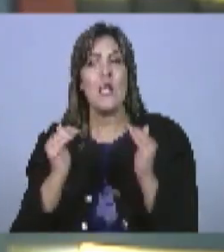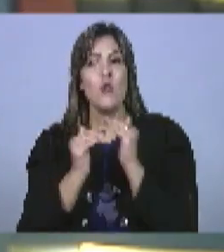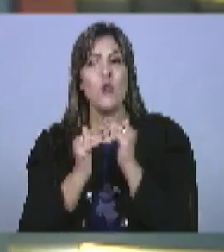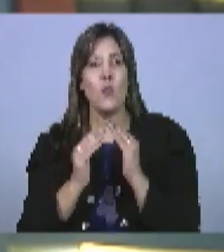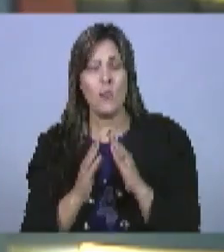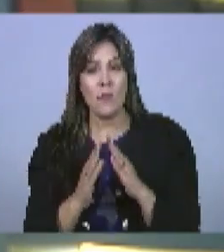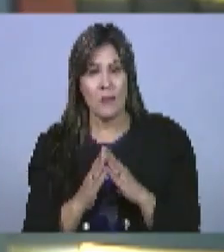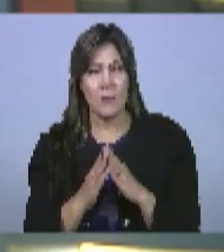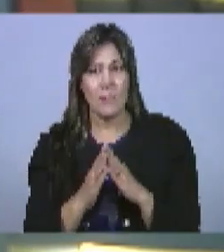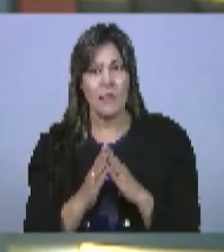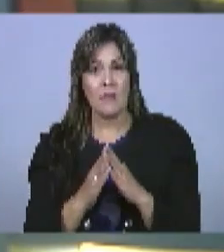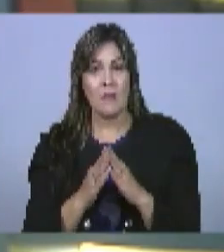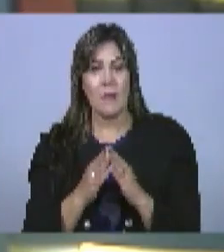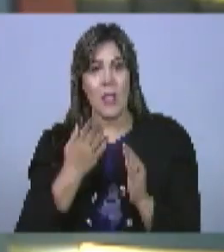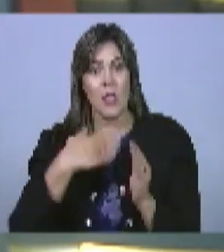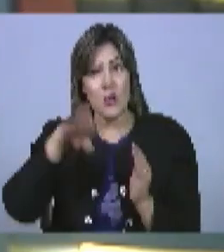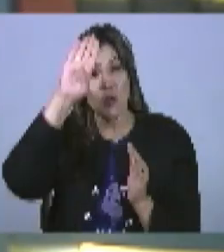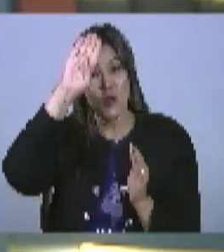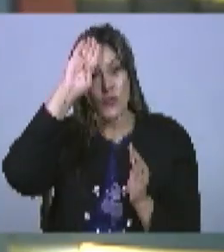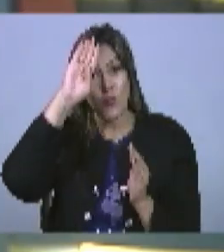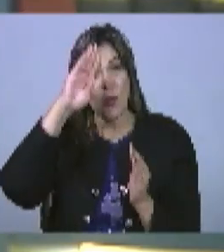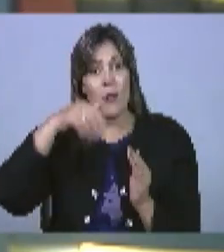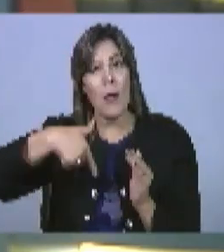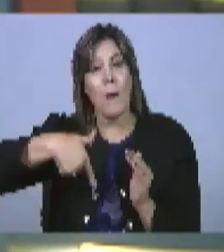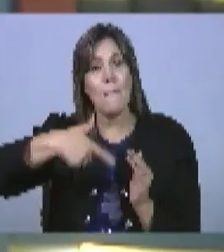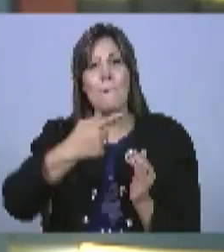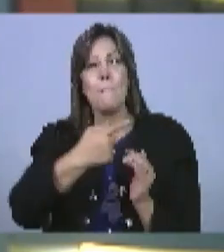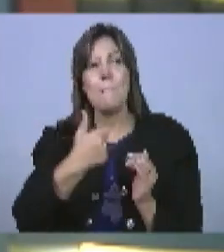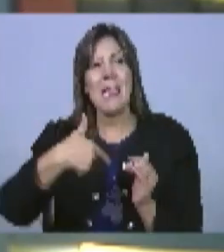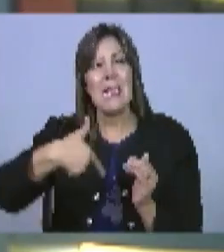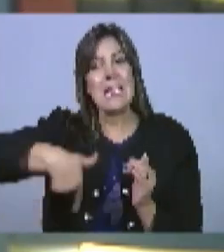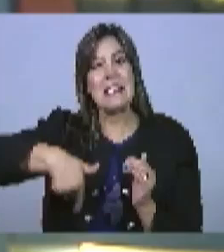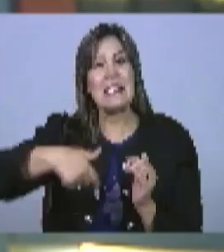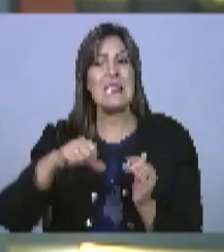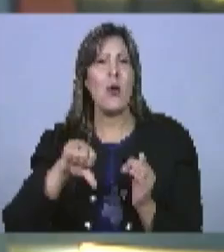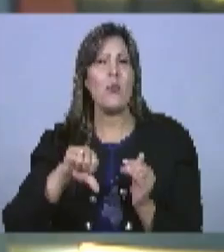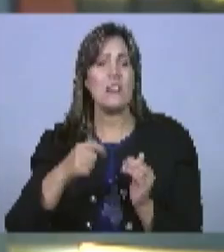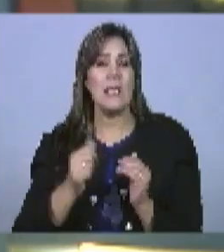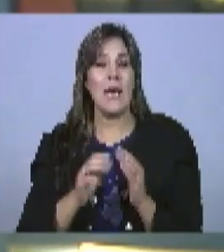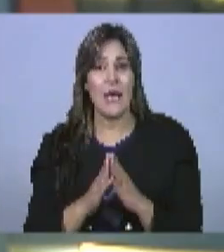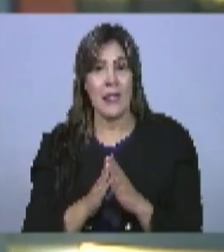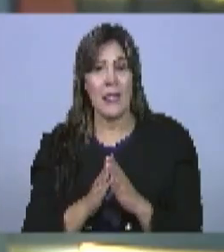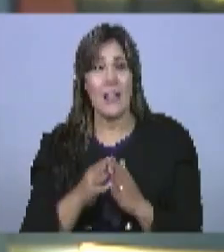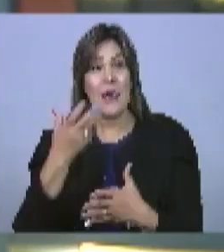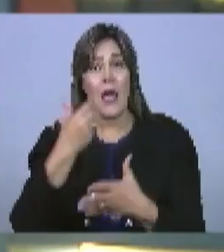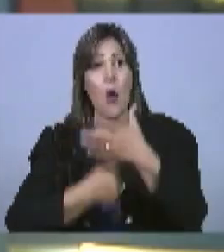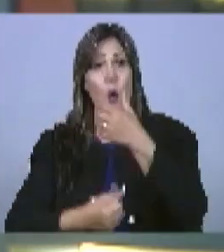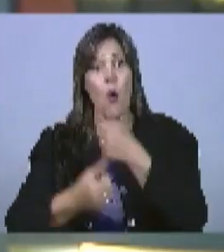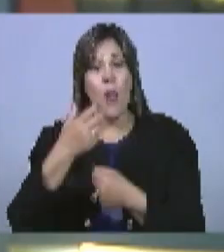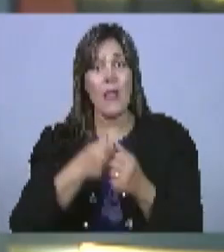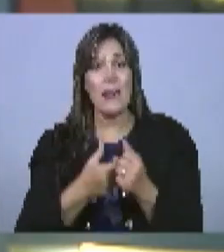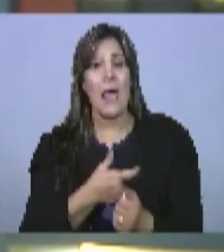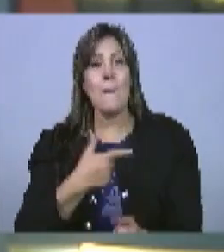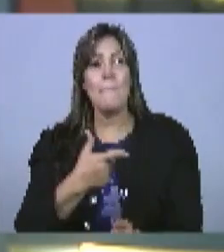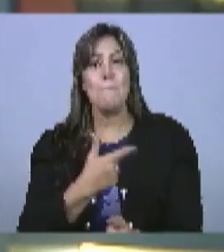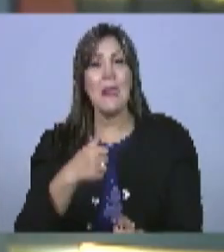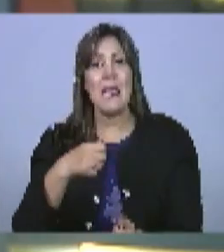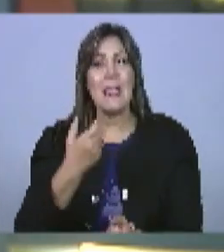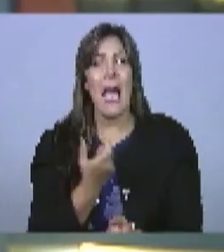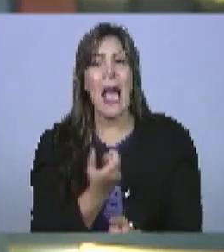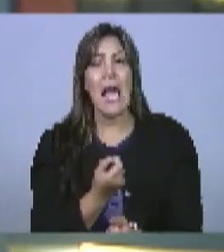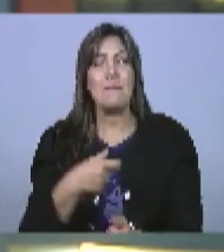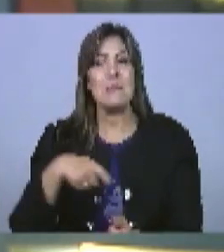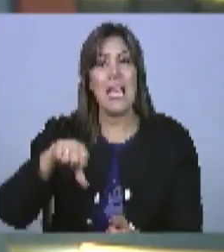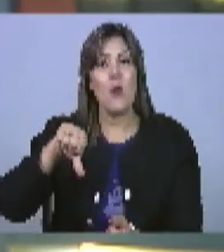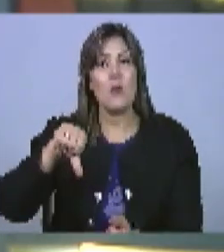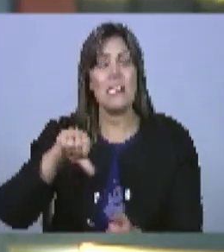يوم استراليا 196 يوم نيوزيلندا وهولندا 195